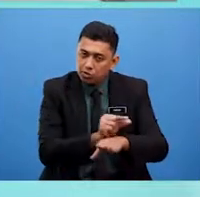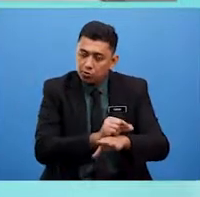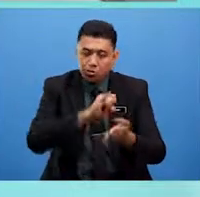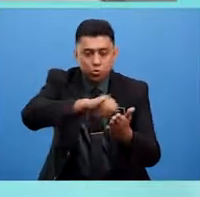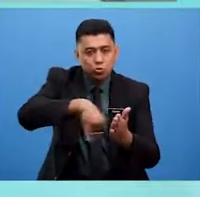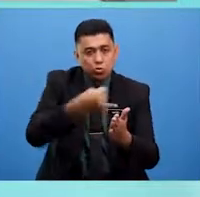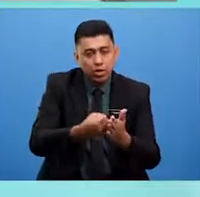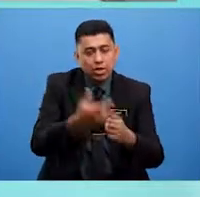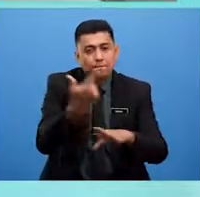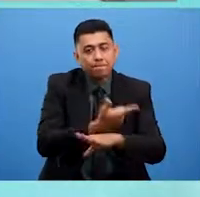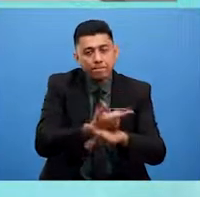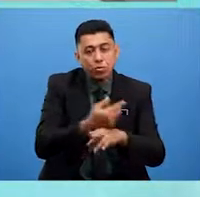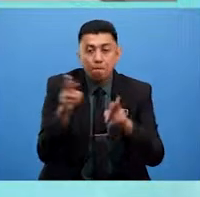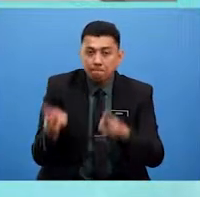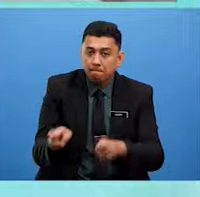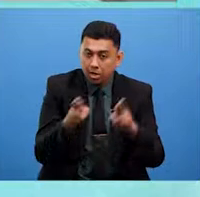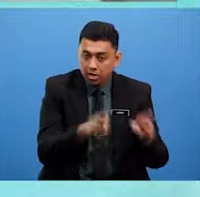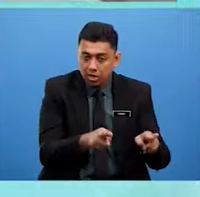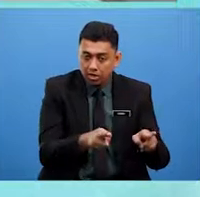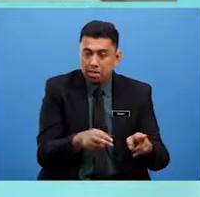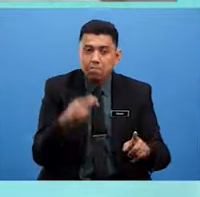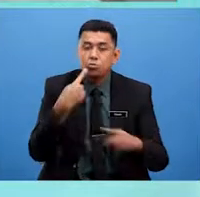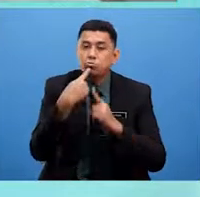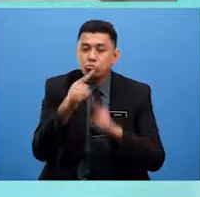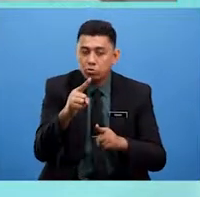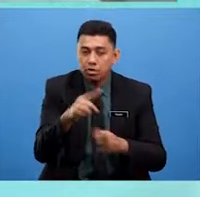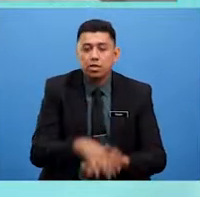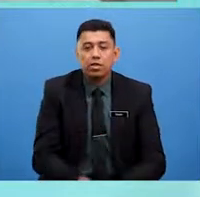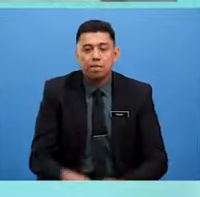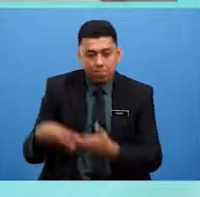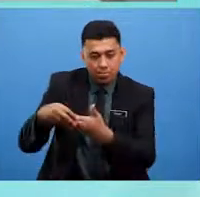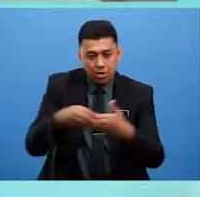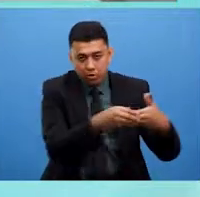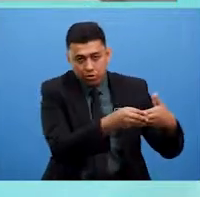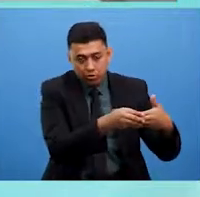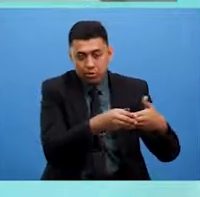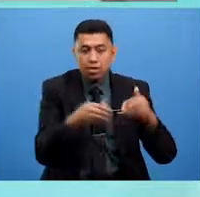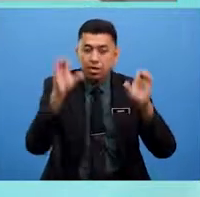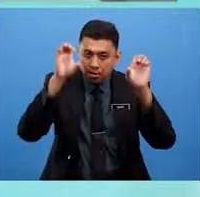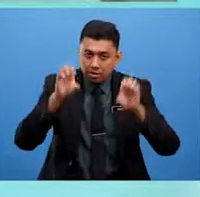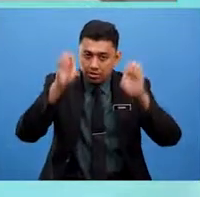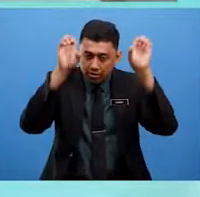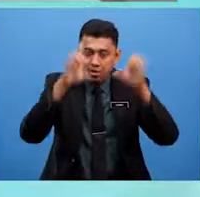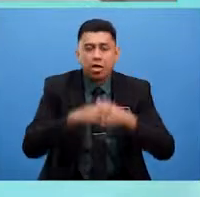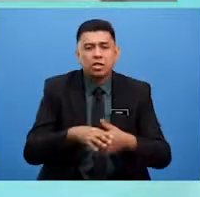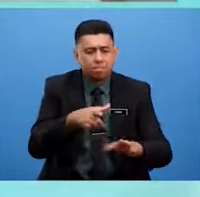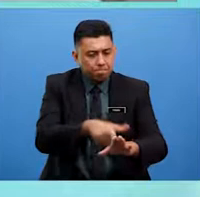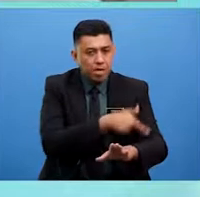jurulatih untuk merancang, mengarah dan memandu atlet bagi menjalani latihan sepanjang